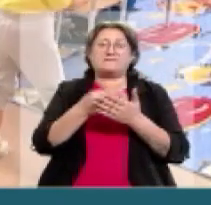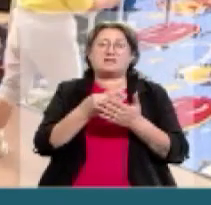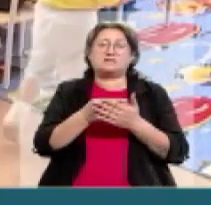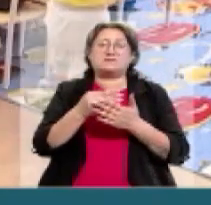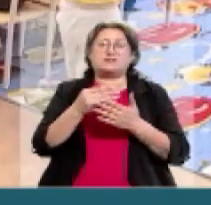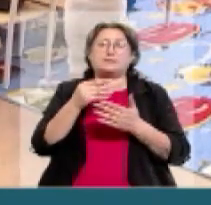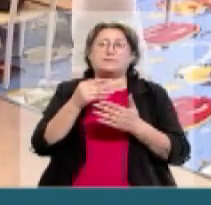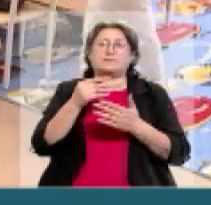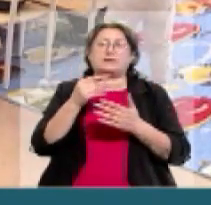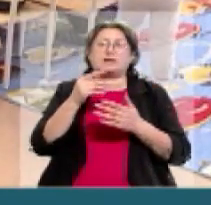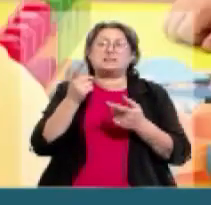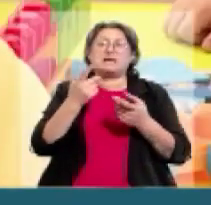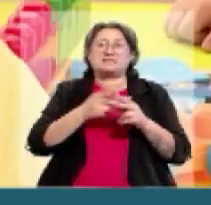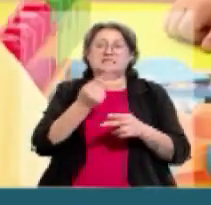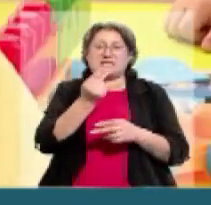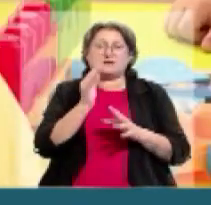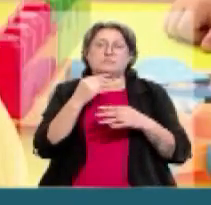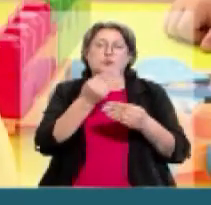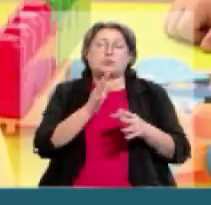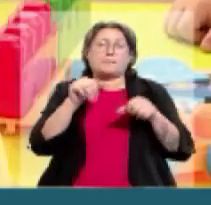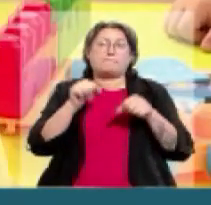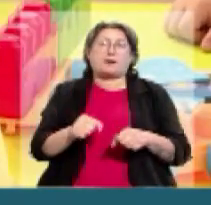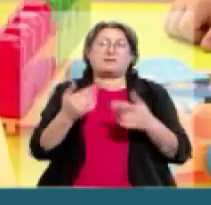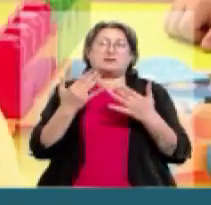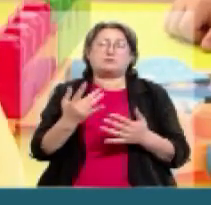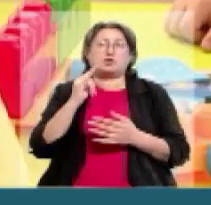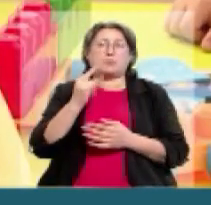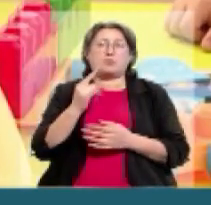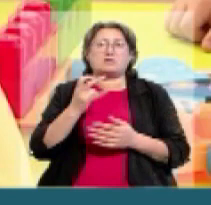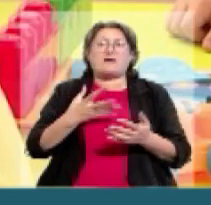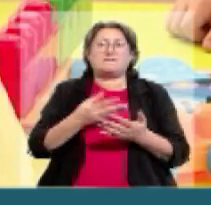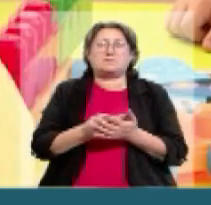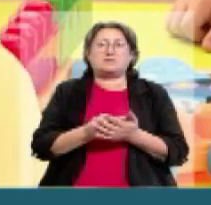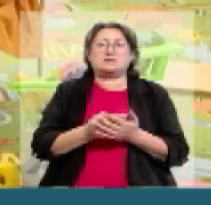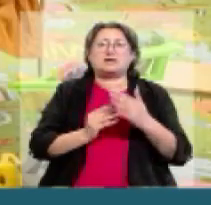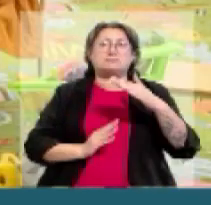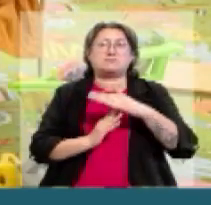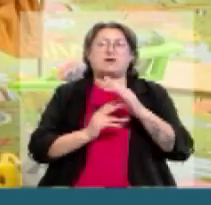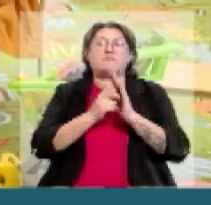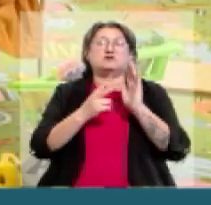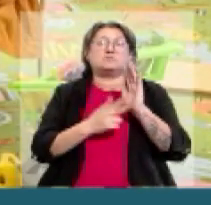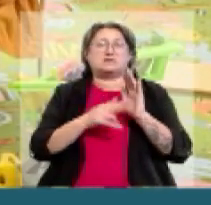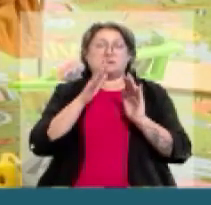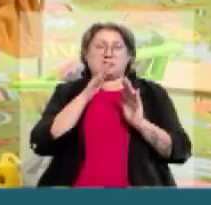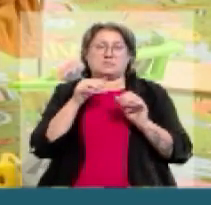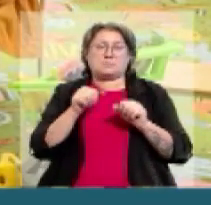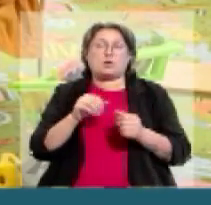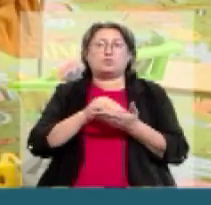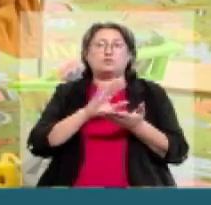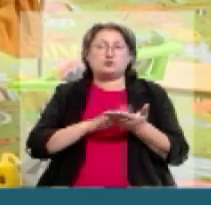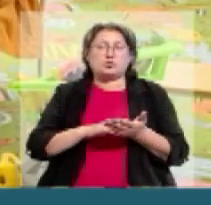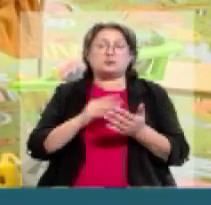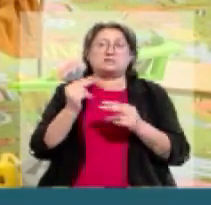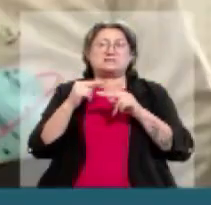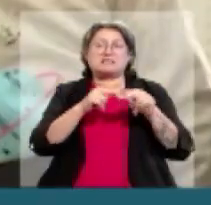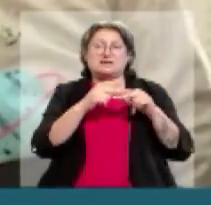финансовые инструменты. Средства представляют собой только право требования ребенка на выплаты при достижении совершеннолетия. Учет и